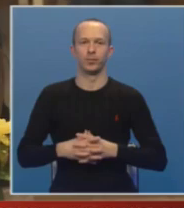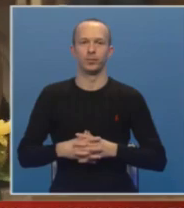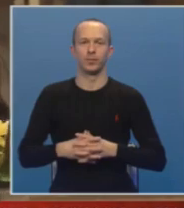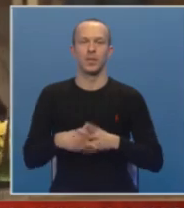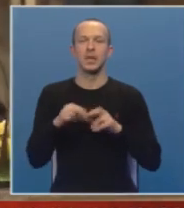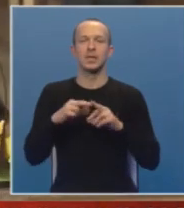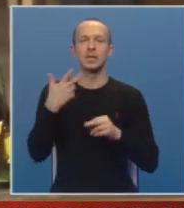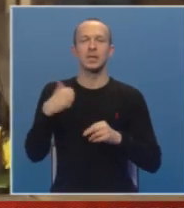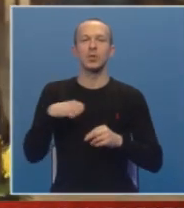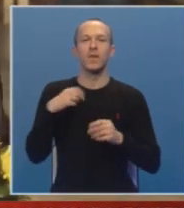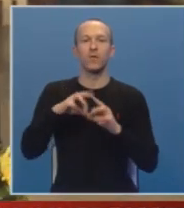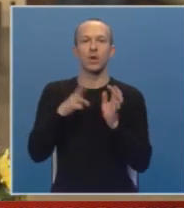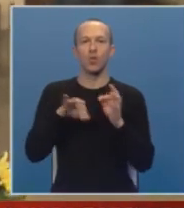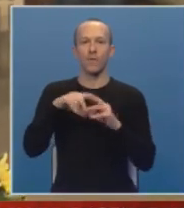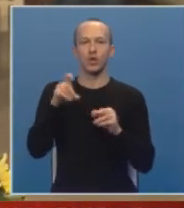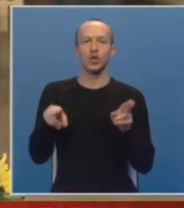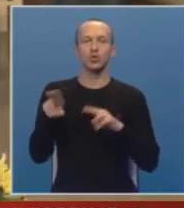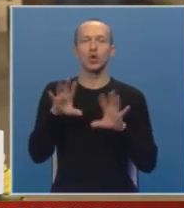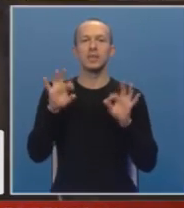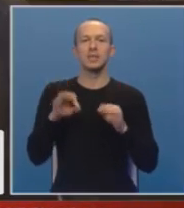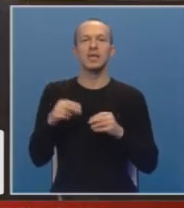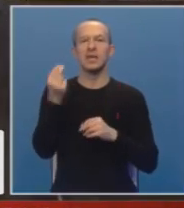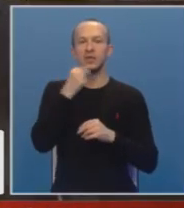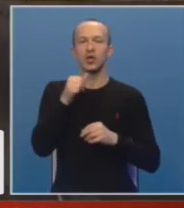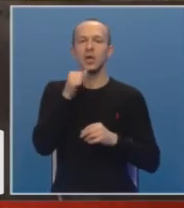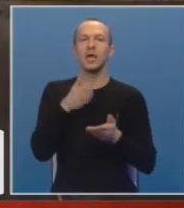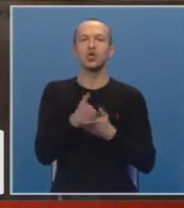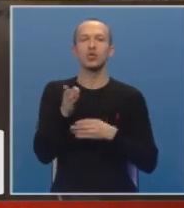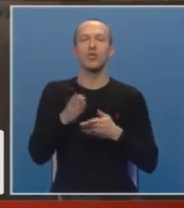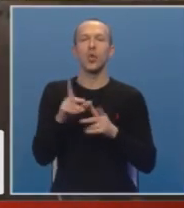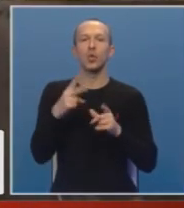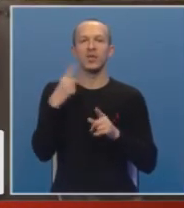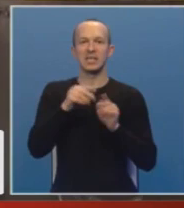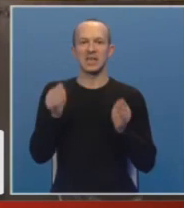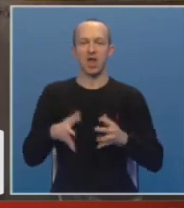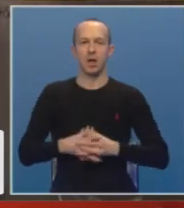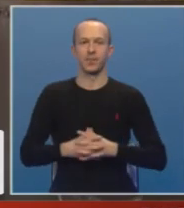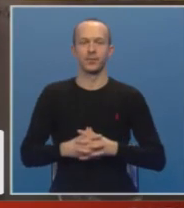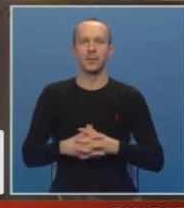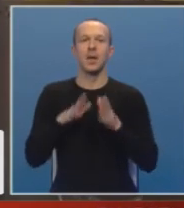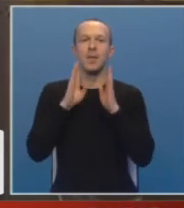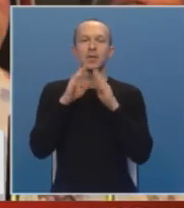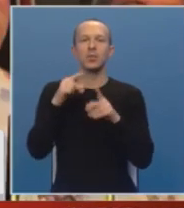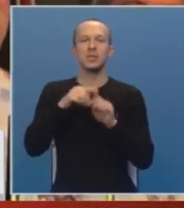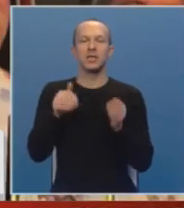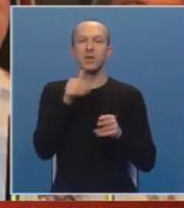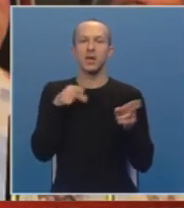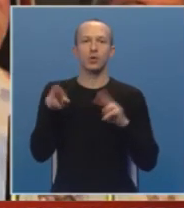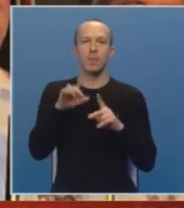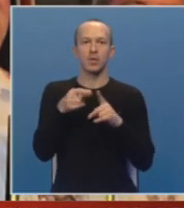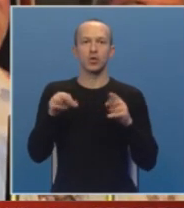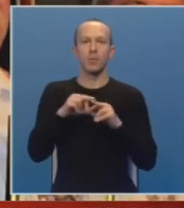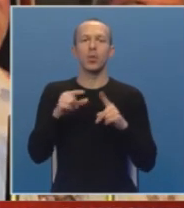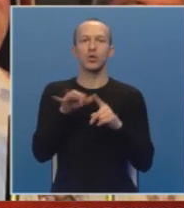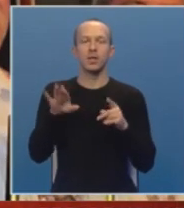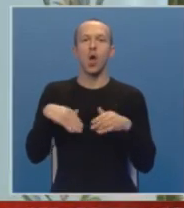Za tri decenije Vojin Jović je služio desetine sveštenika i službovao u dvije crkve. Za predanost crkvi i služenju episkop